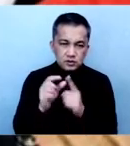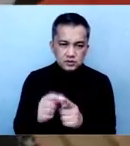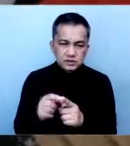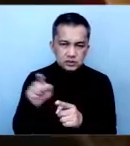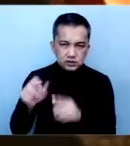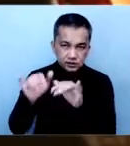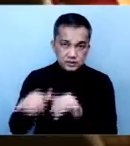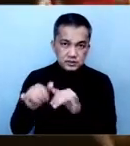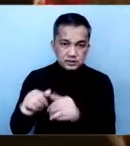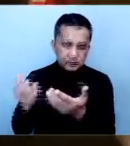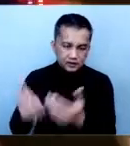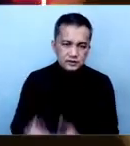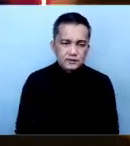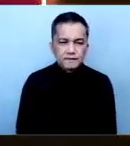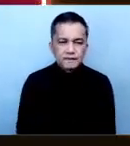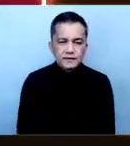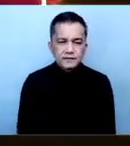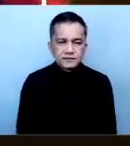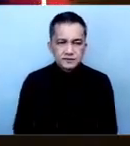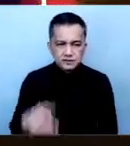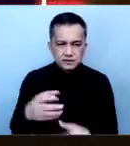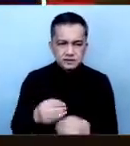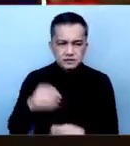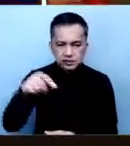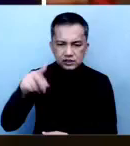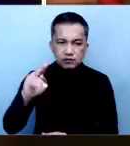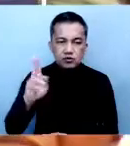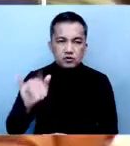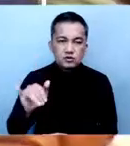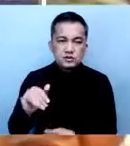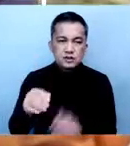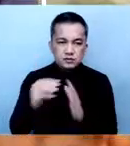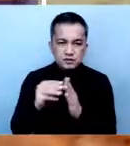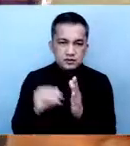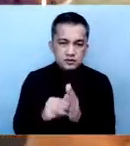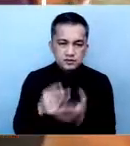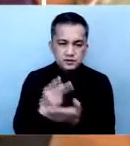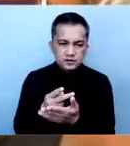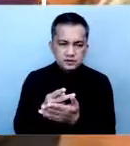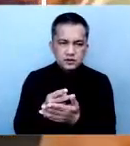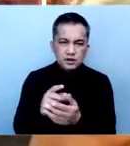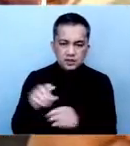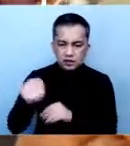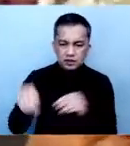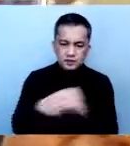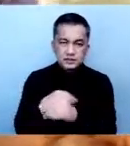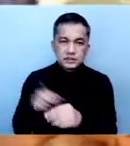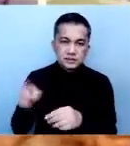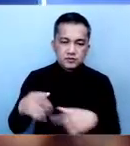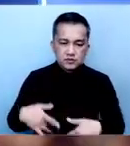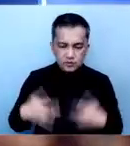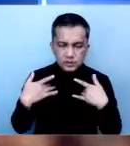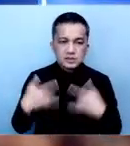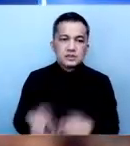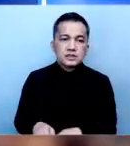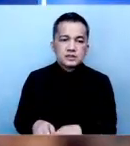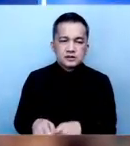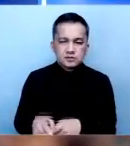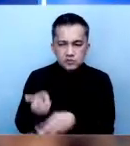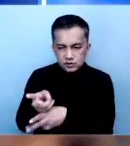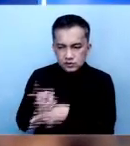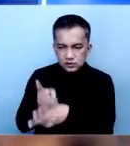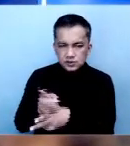an pa kayo dagdag pa ni Kiboy milyon milyon piso raw ang patong sa kanyang ulo tinitiktikan na rin daw siya ng federal Bureau of